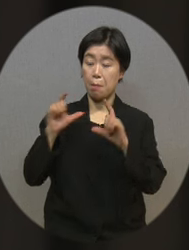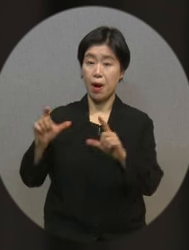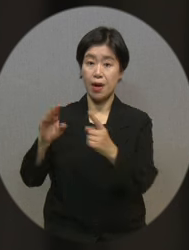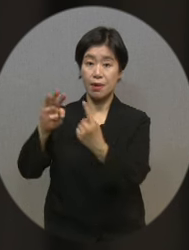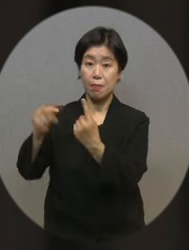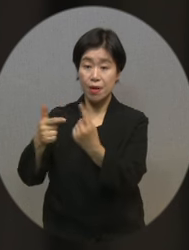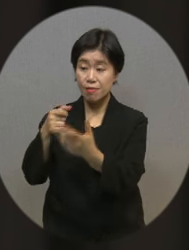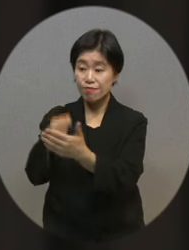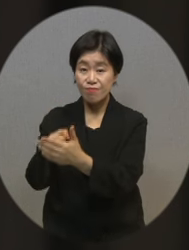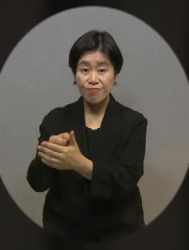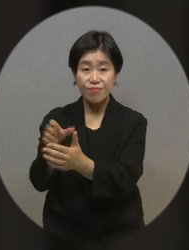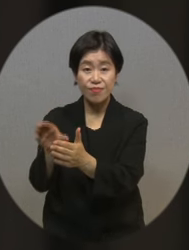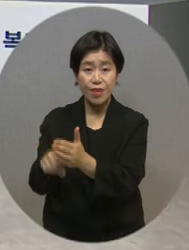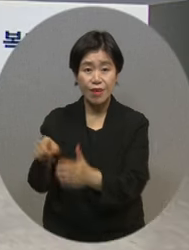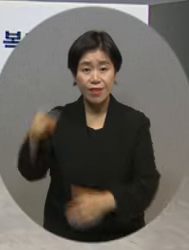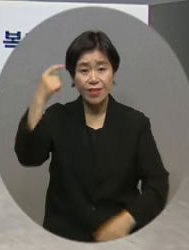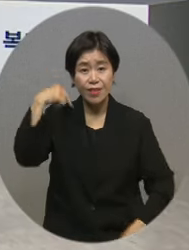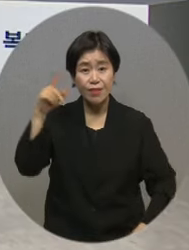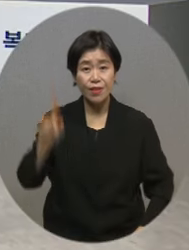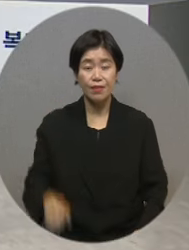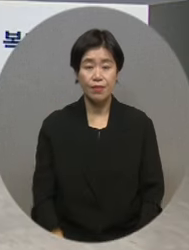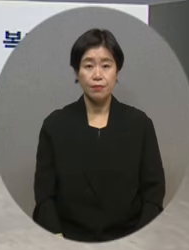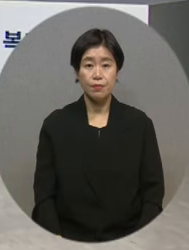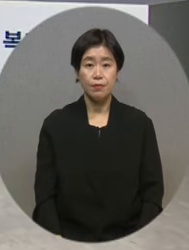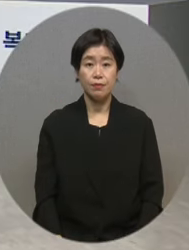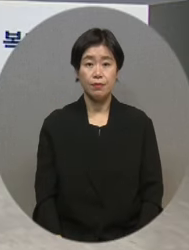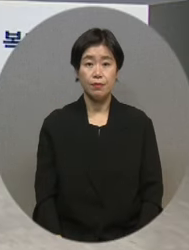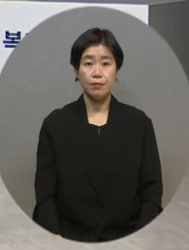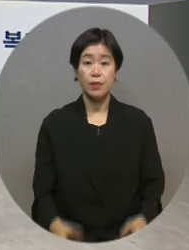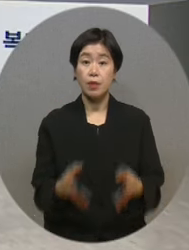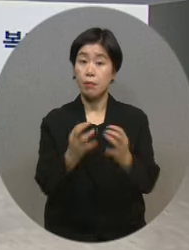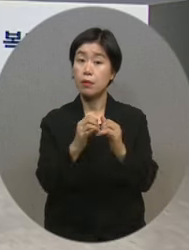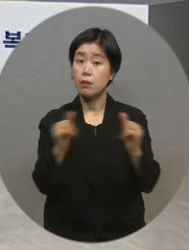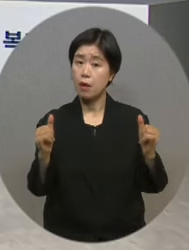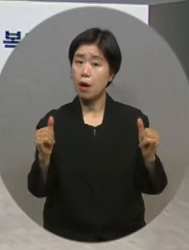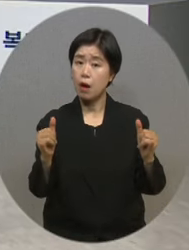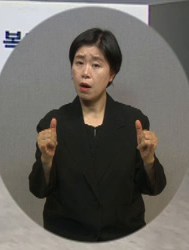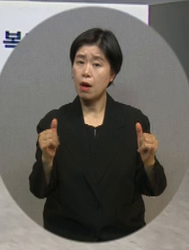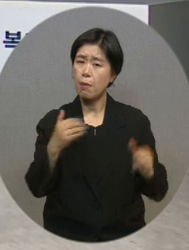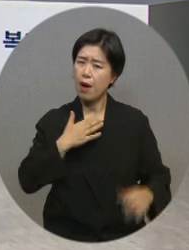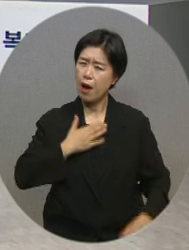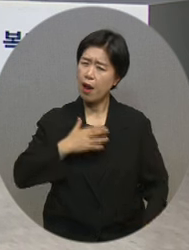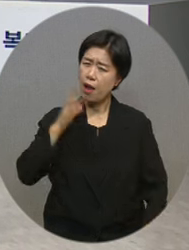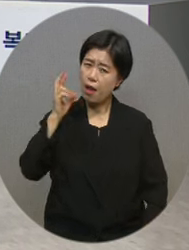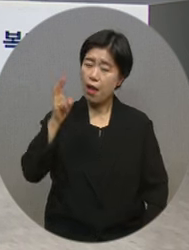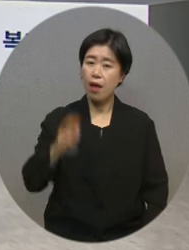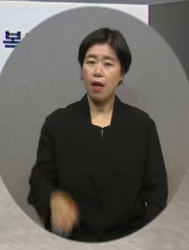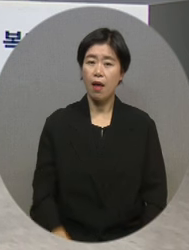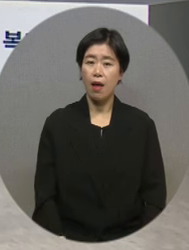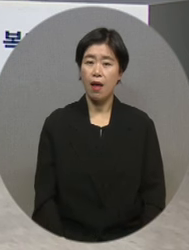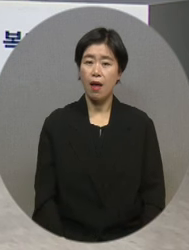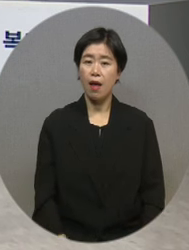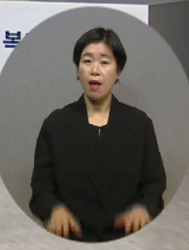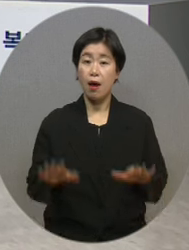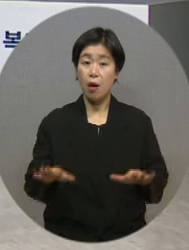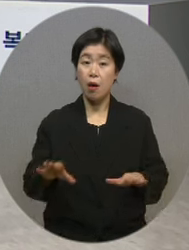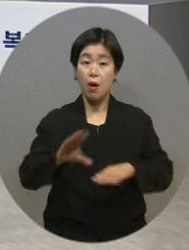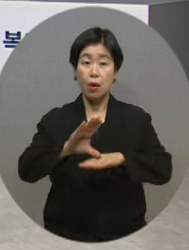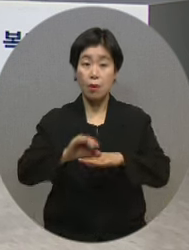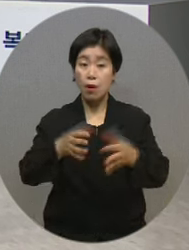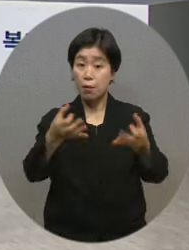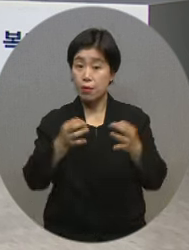때 소감은 어떠셨어요? 많은 분들이 많이 알고 계실 것도 같고, 복지TV 지금 신문고